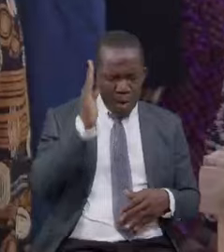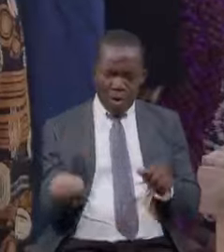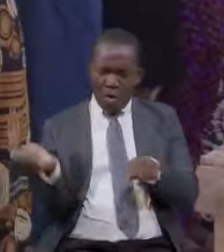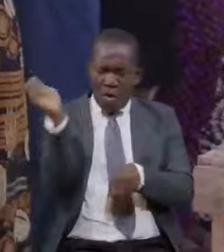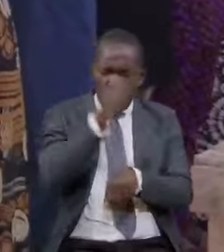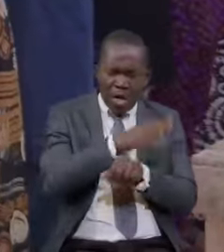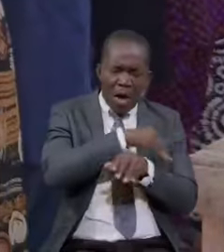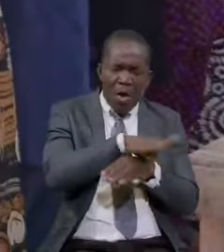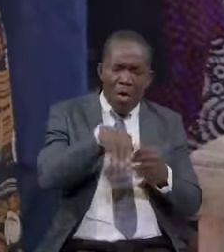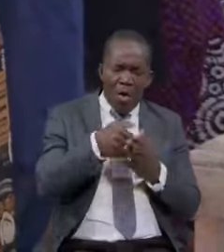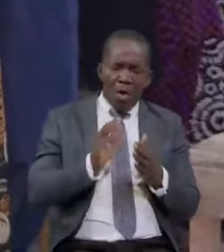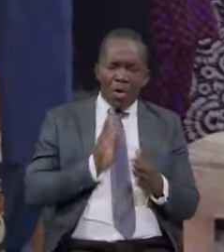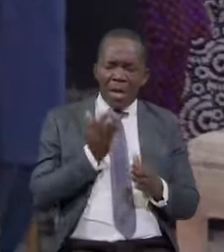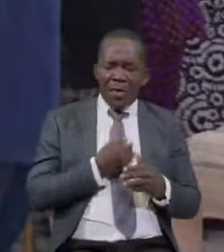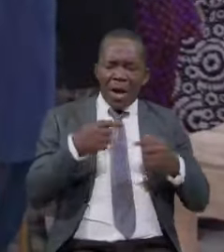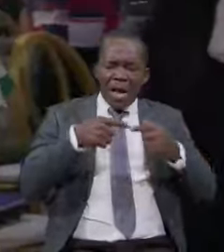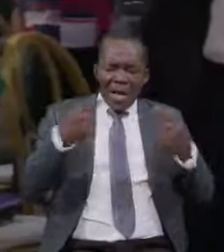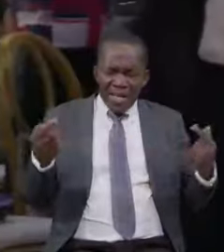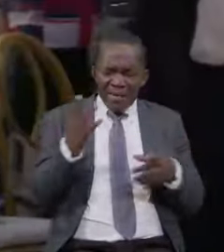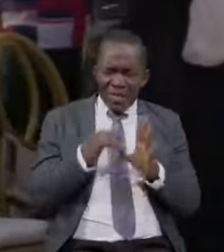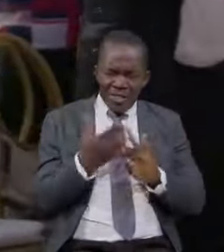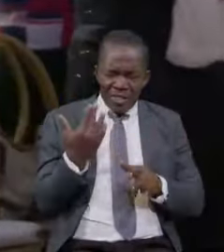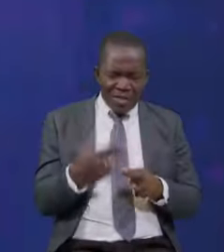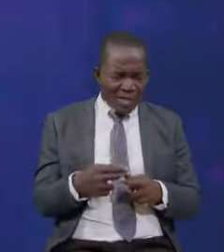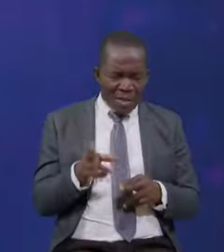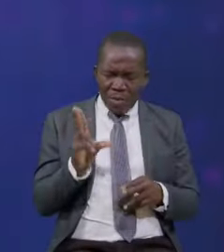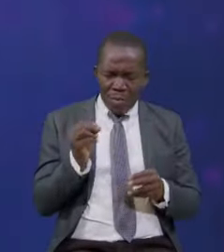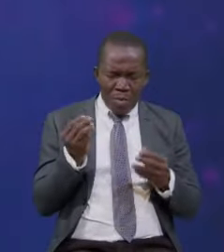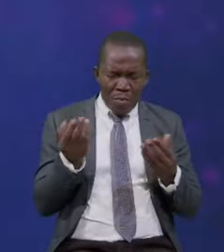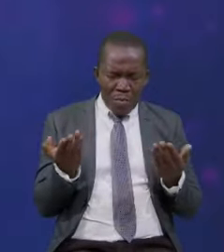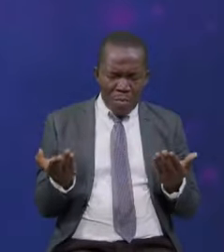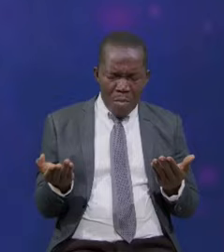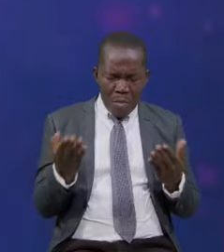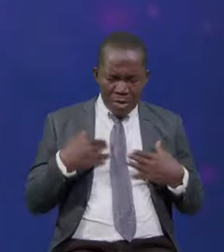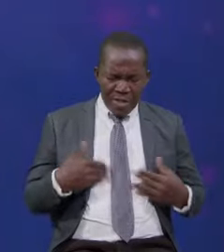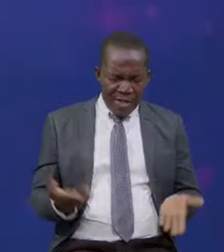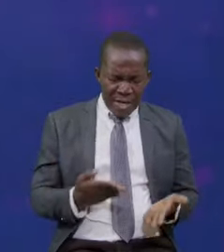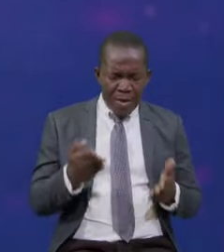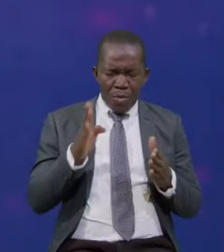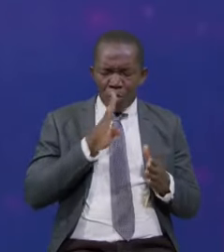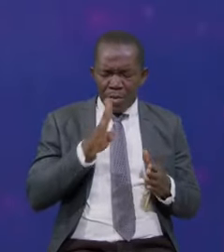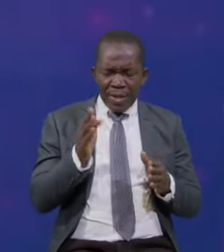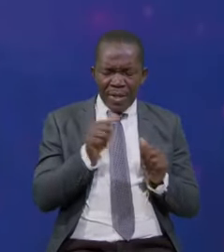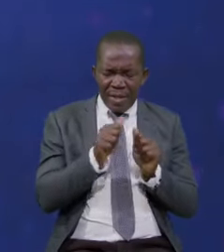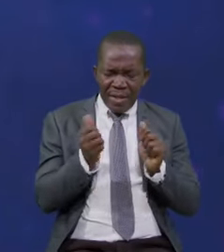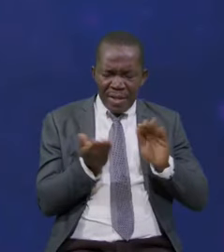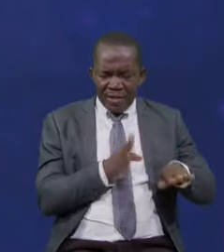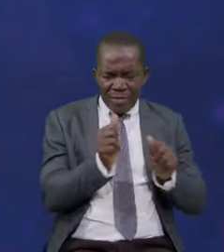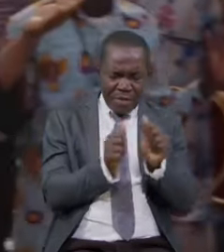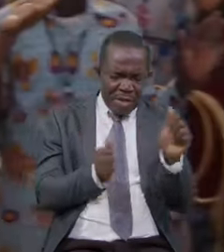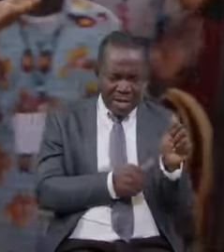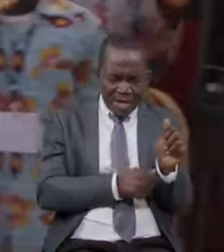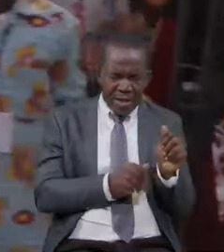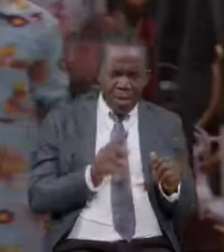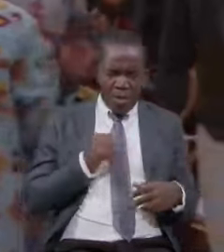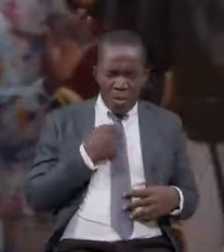Amalécites personne ici ne sera laissé derrière nous le peuple de Dieu nous traversons le